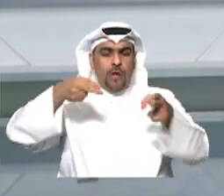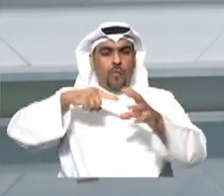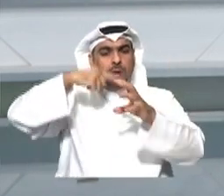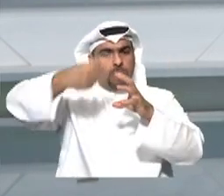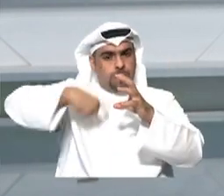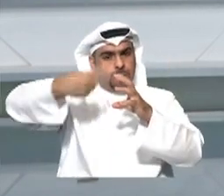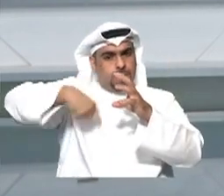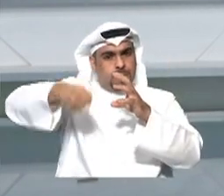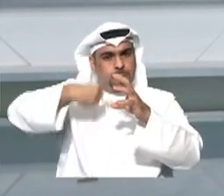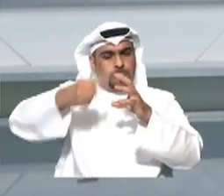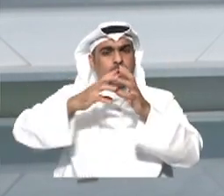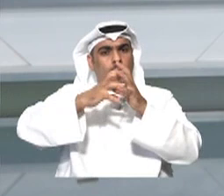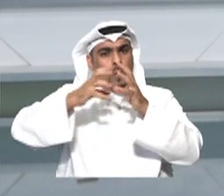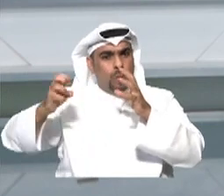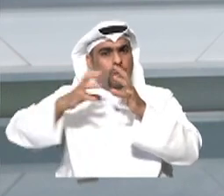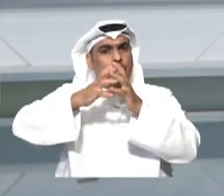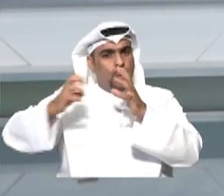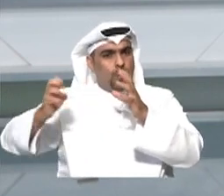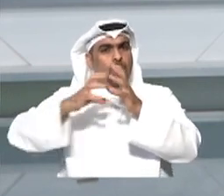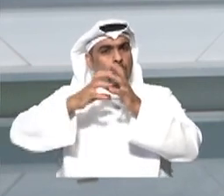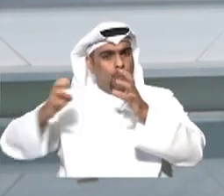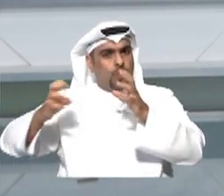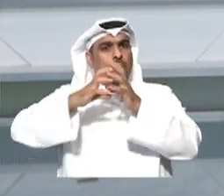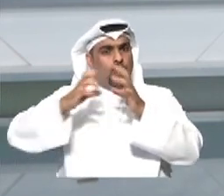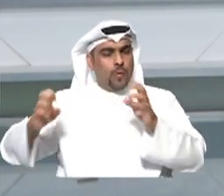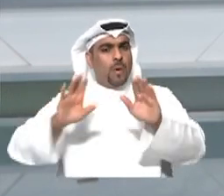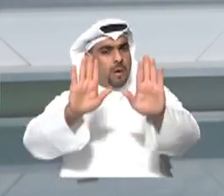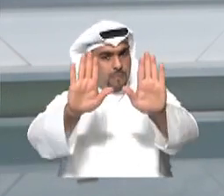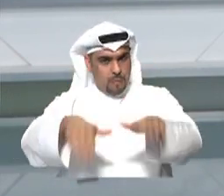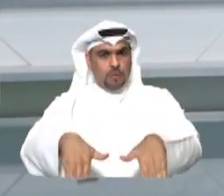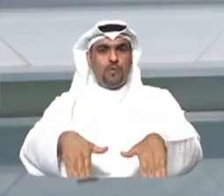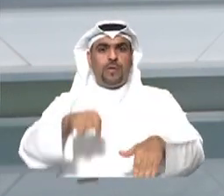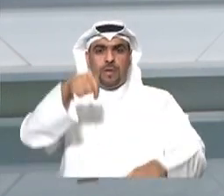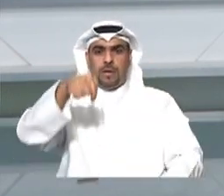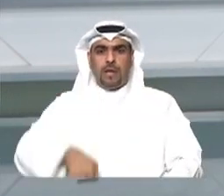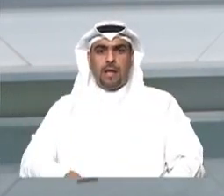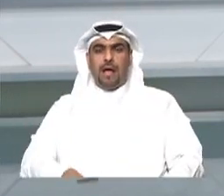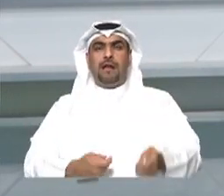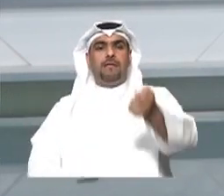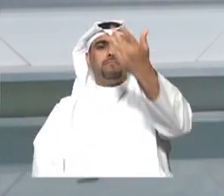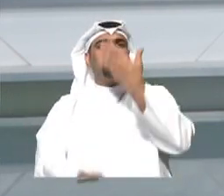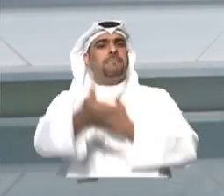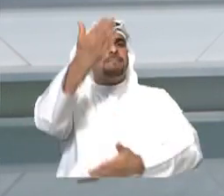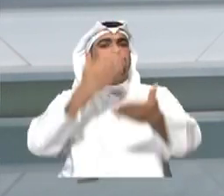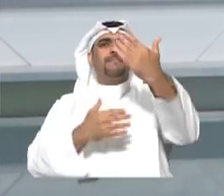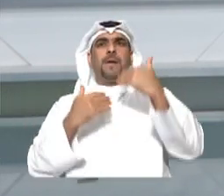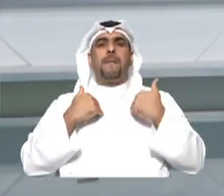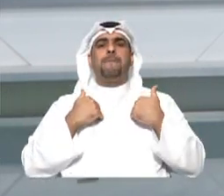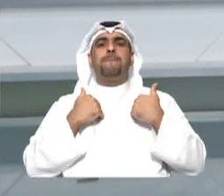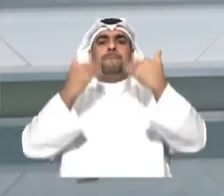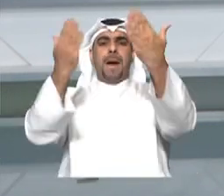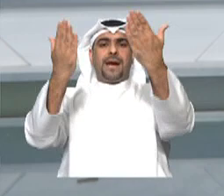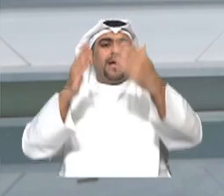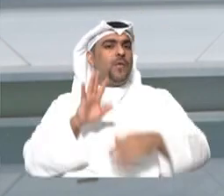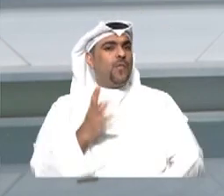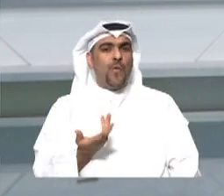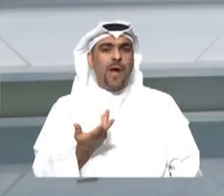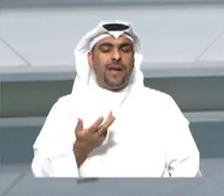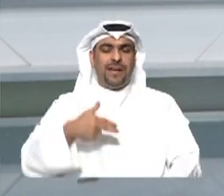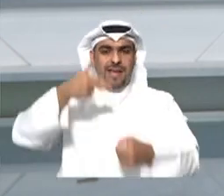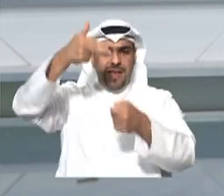الجودة مطابقة للمواصفات العالمية والبيئية، وبذلك تلبي احتياجات الأسواق الأوروبية